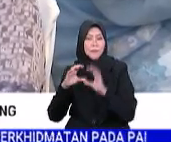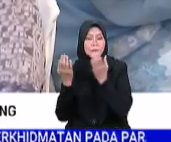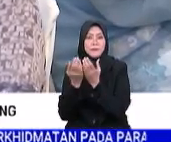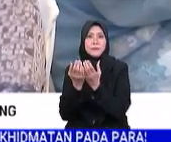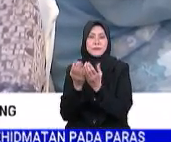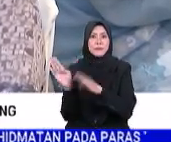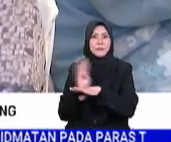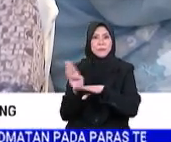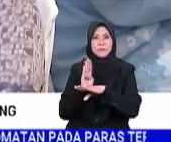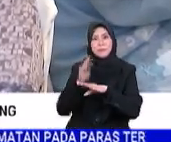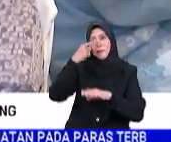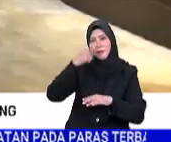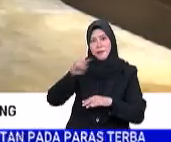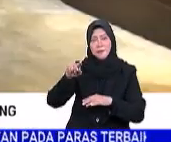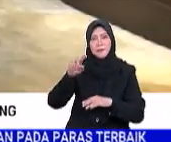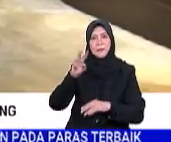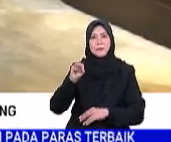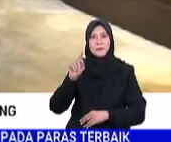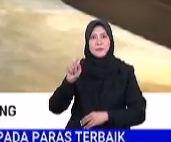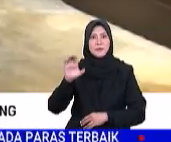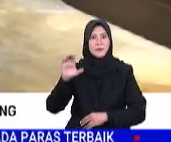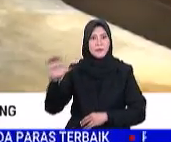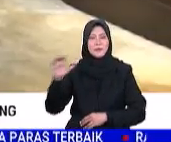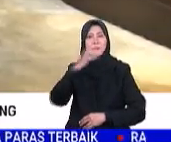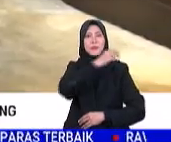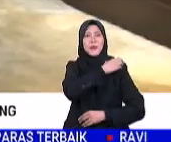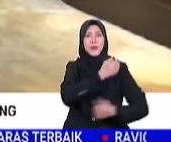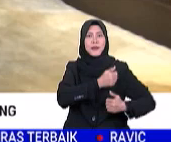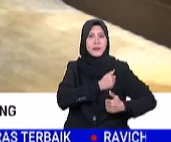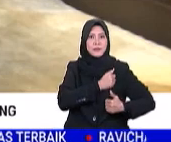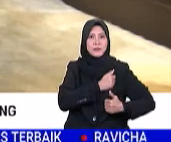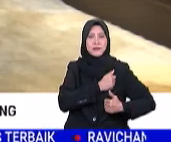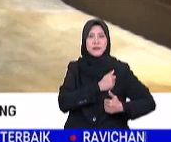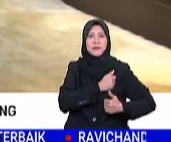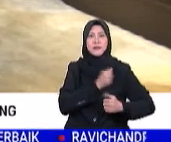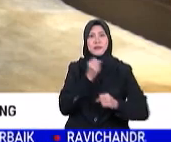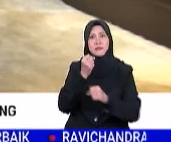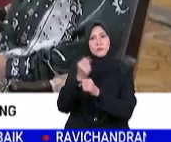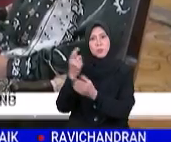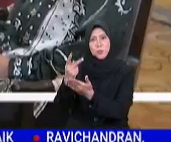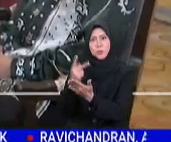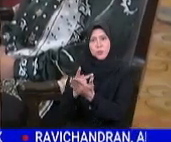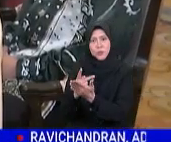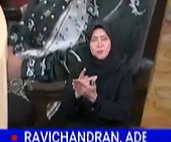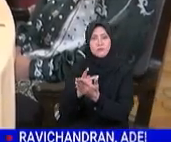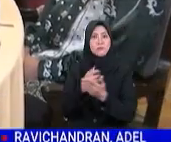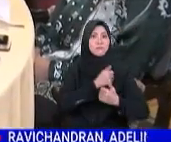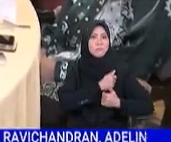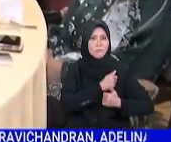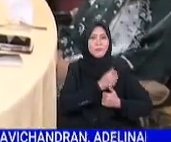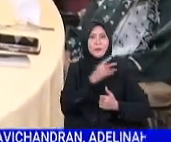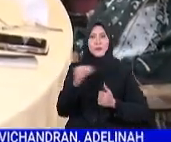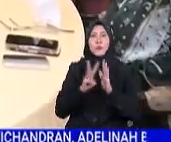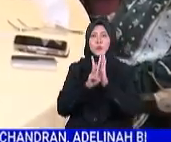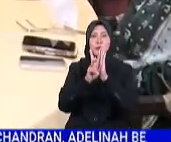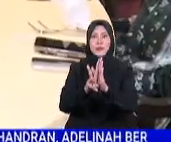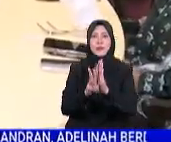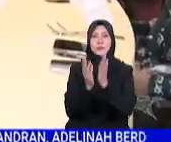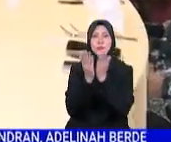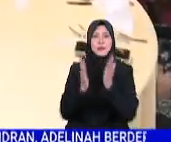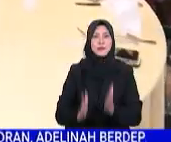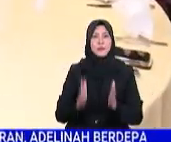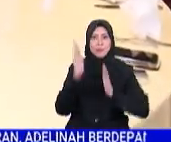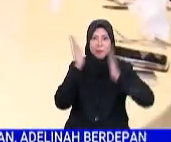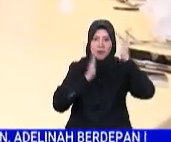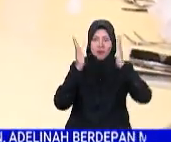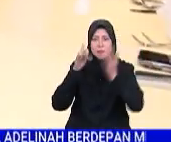Dewan Perniagaan Malaysia Thailand MTCC, pegawai tentera yang sedang menjalani kursus pertahanan dan wakil pelajar Malaysia yang